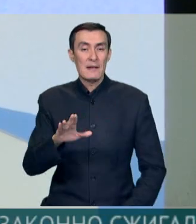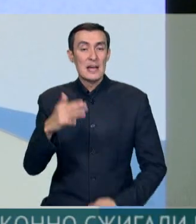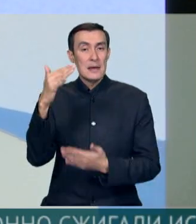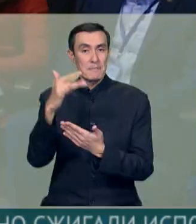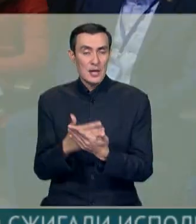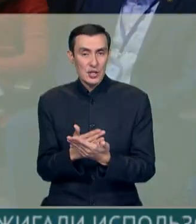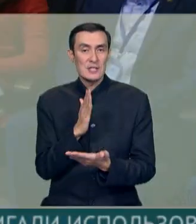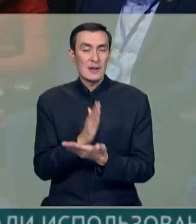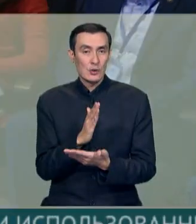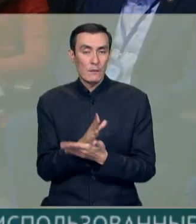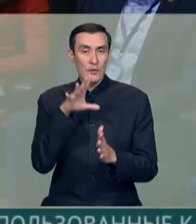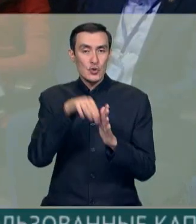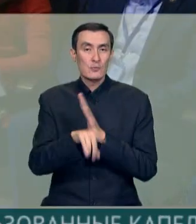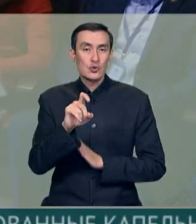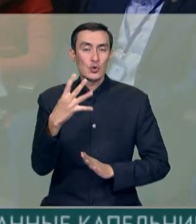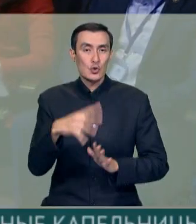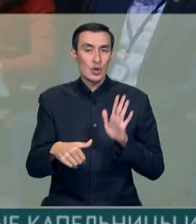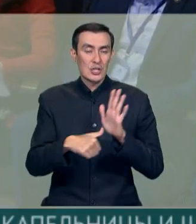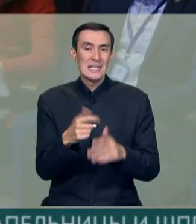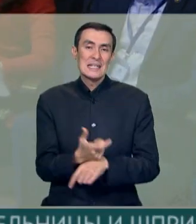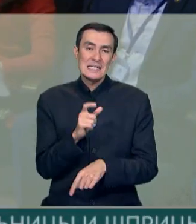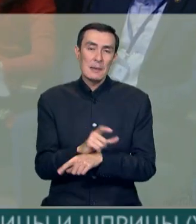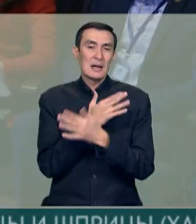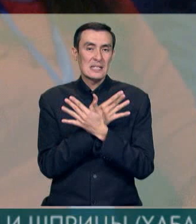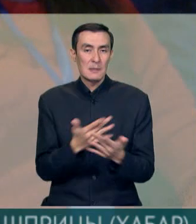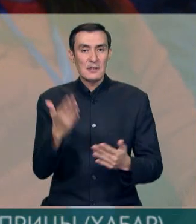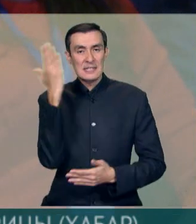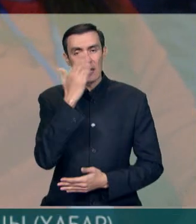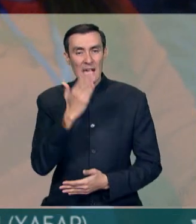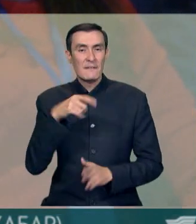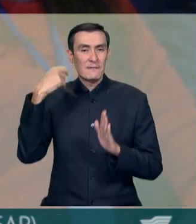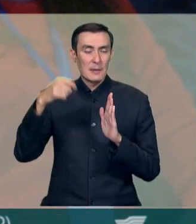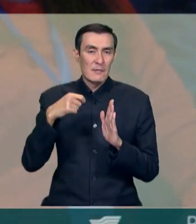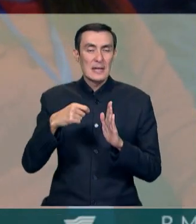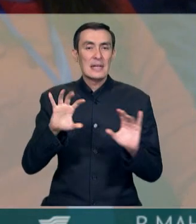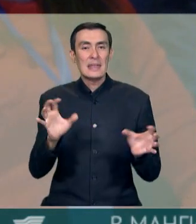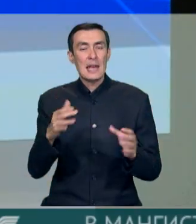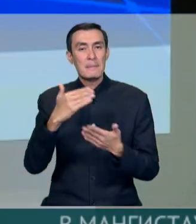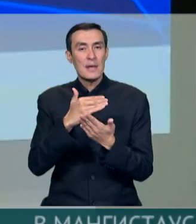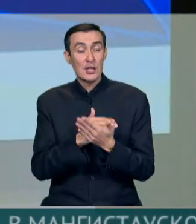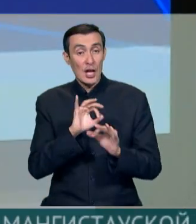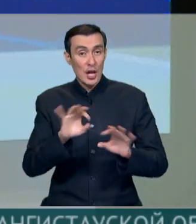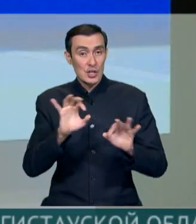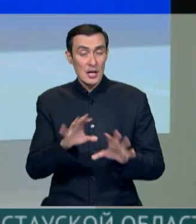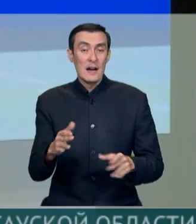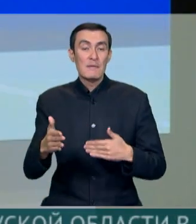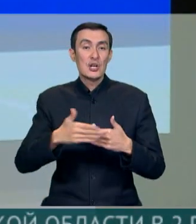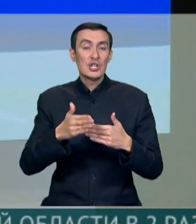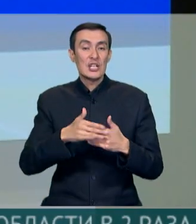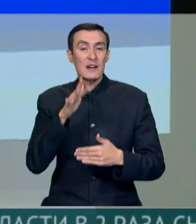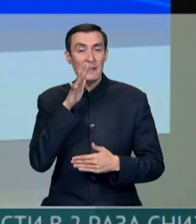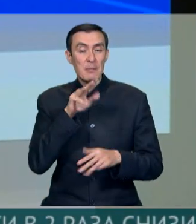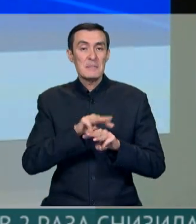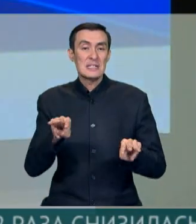Перечень уже сформирован, в нем 146 самых разных сериалов, фильмов и телепередач. В ближайшее время министерством